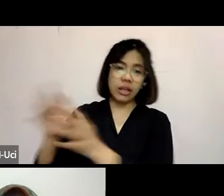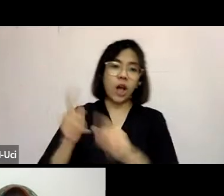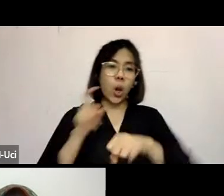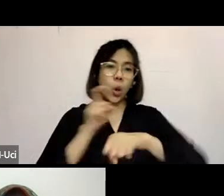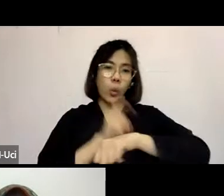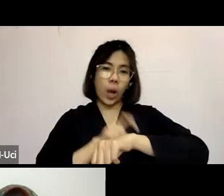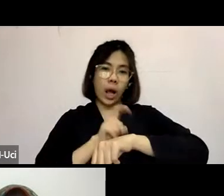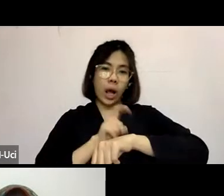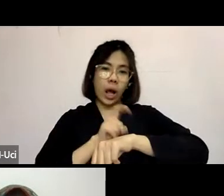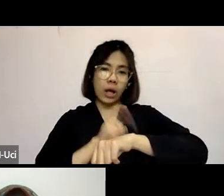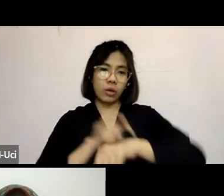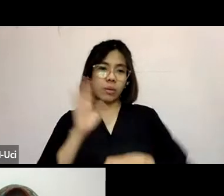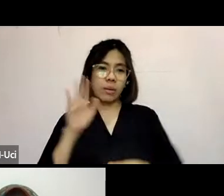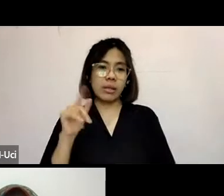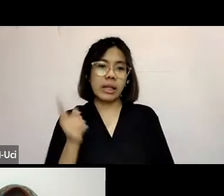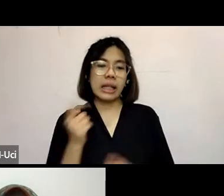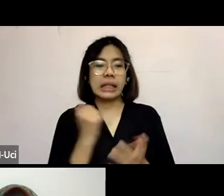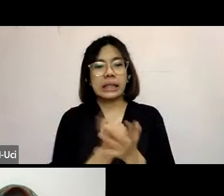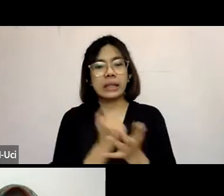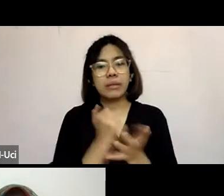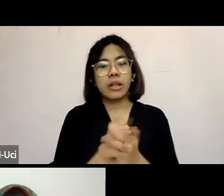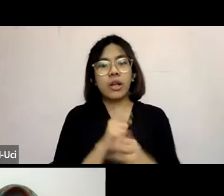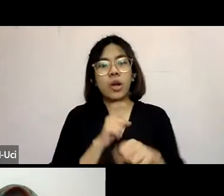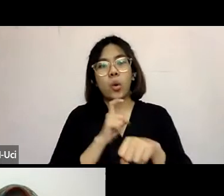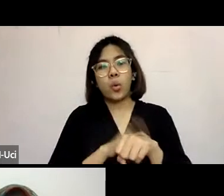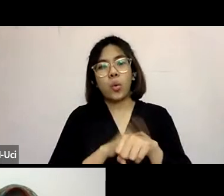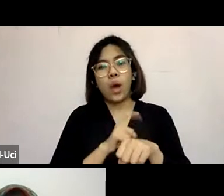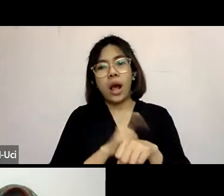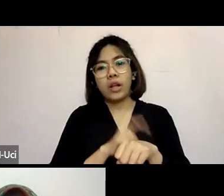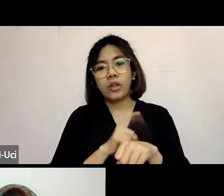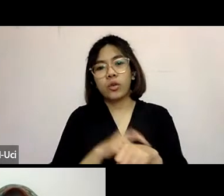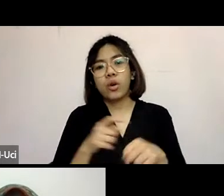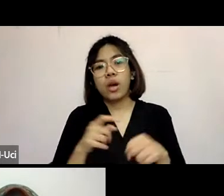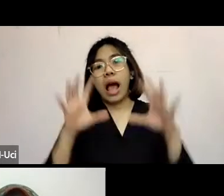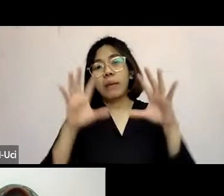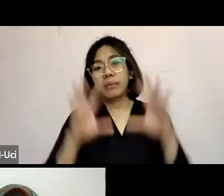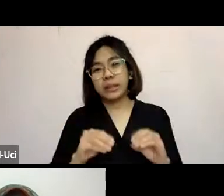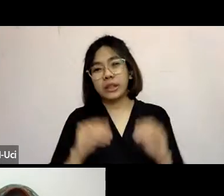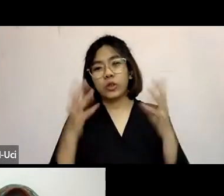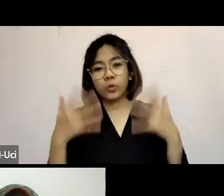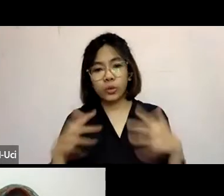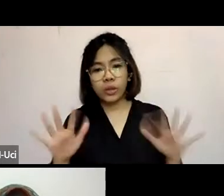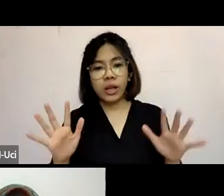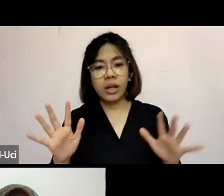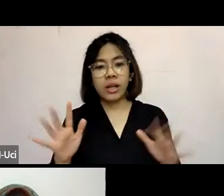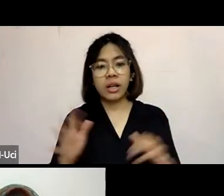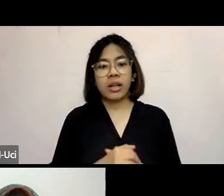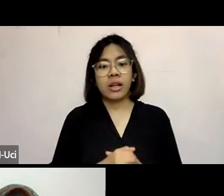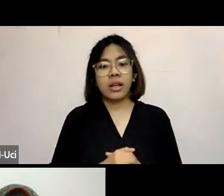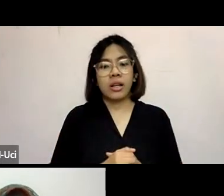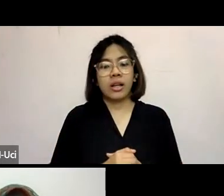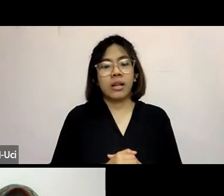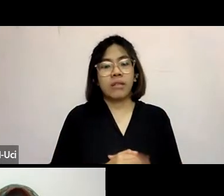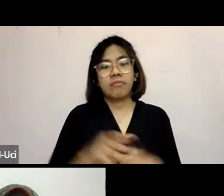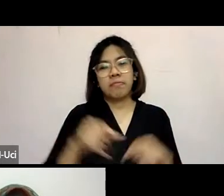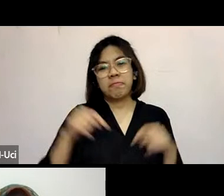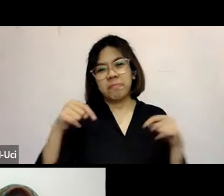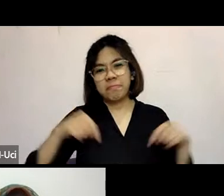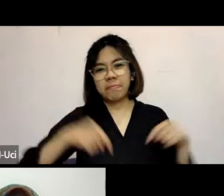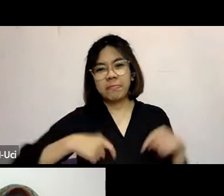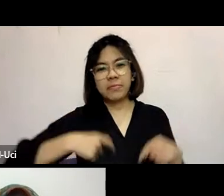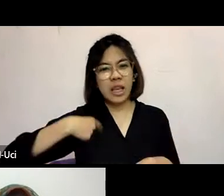teman-teman sebetulnya waktu kita sudah habis tapi pikir saya akan apa